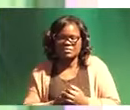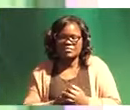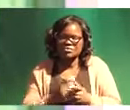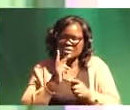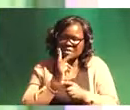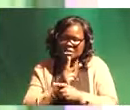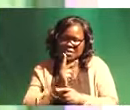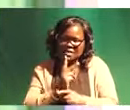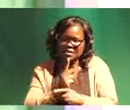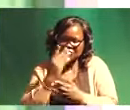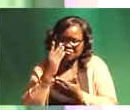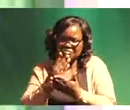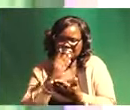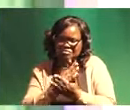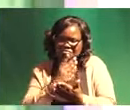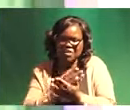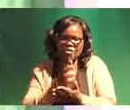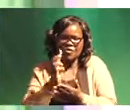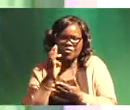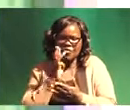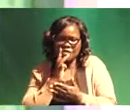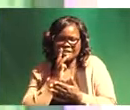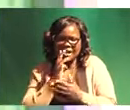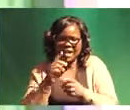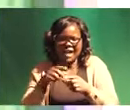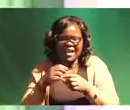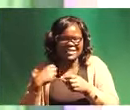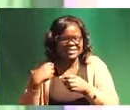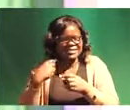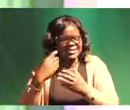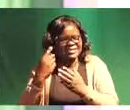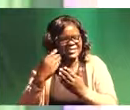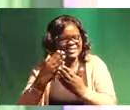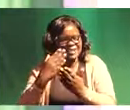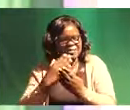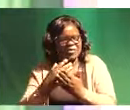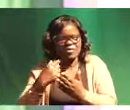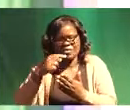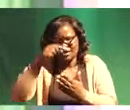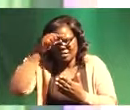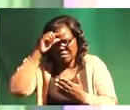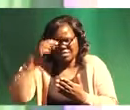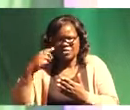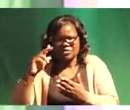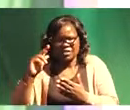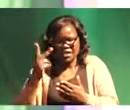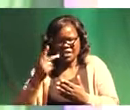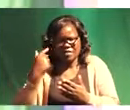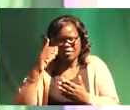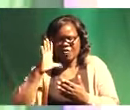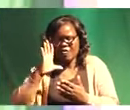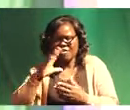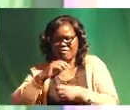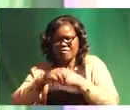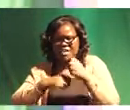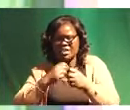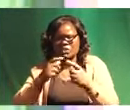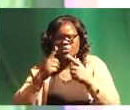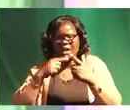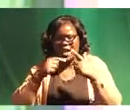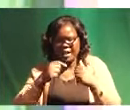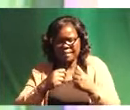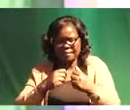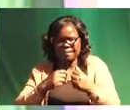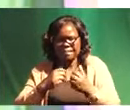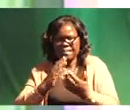tumeweka mipango ya maji kama priority ya serikali ya Kenya kwa miaka mitano ijayo.